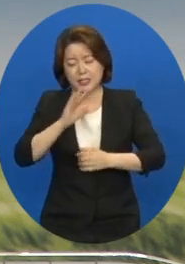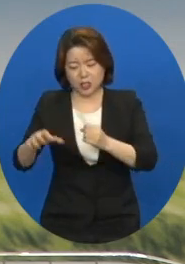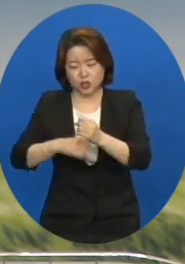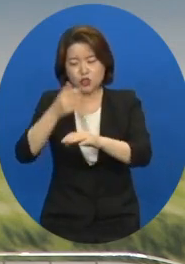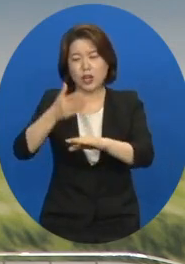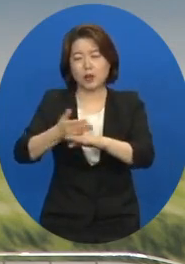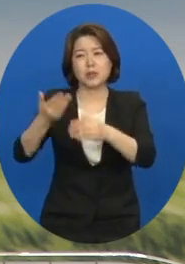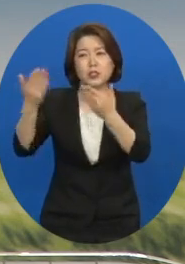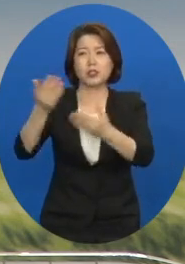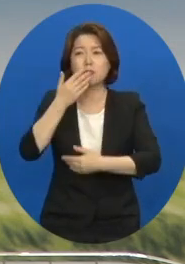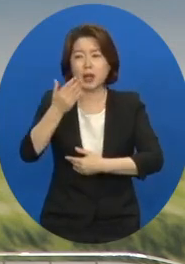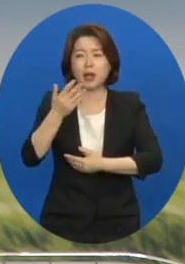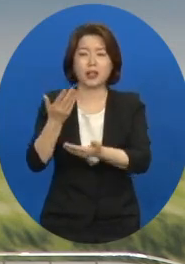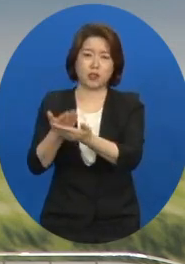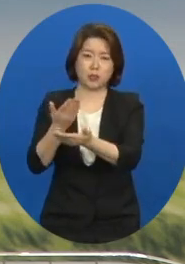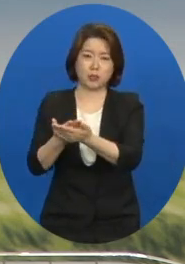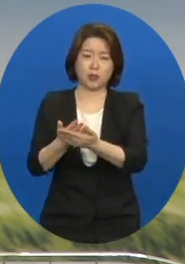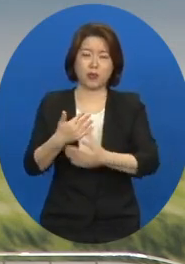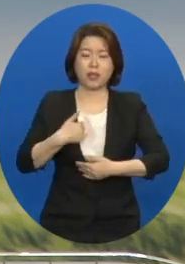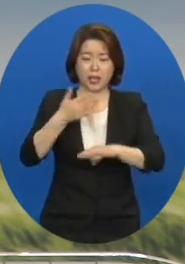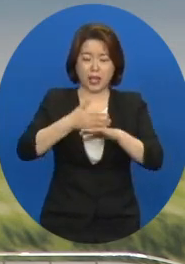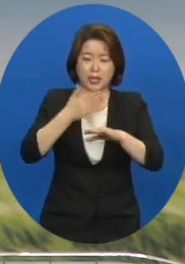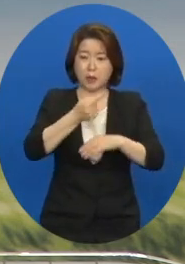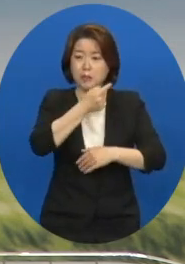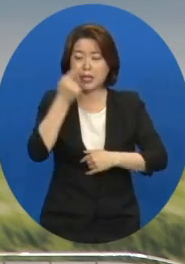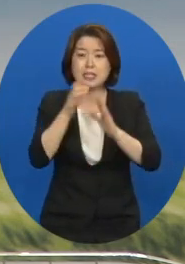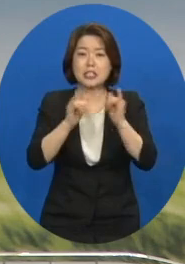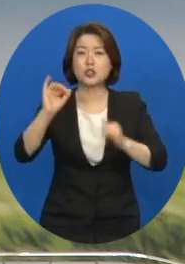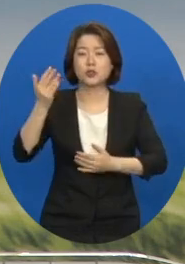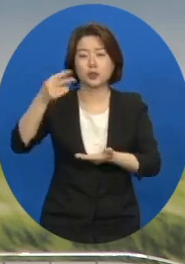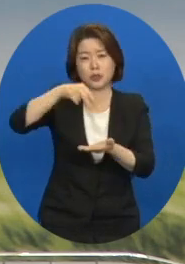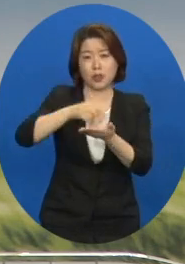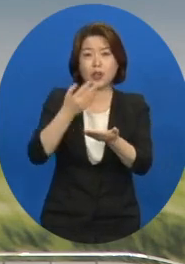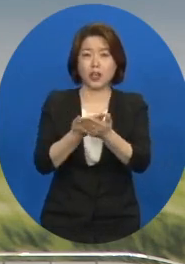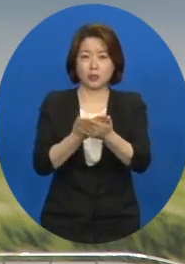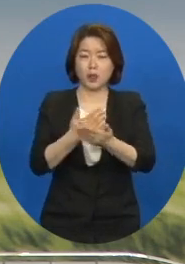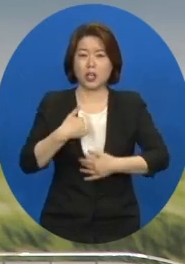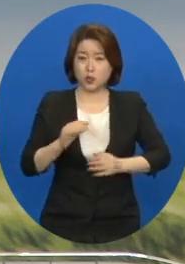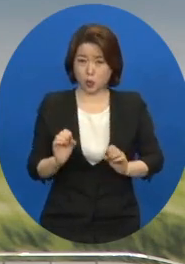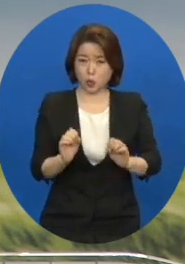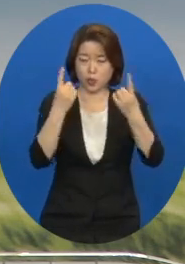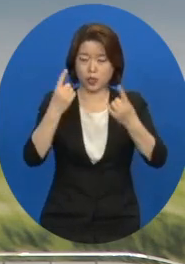주옵소서. 제가 감사의 증인으로 서게 해 주소서. 저로 인해